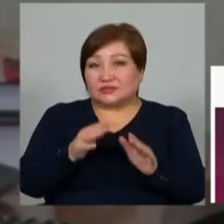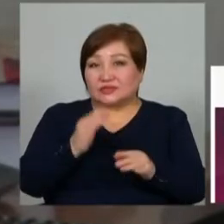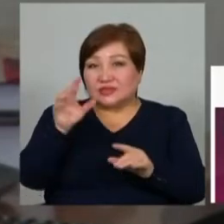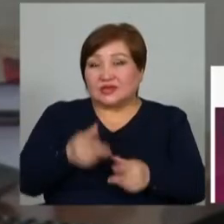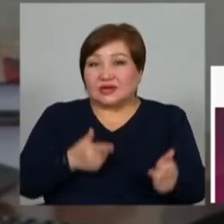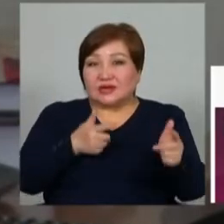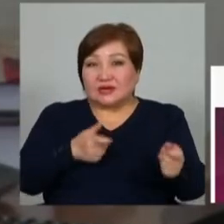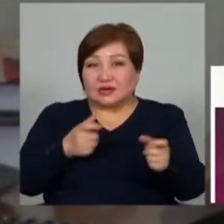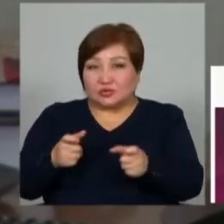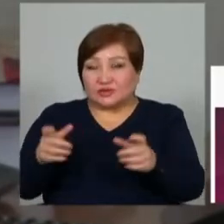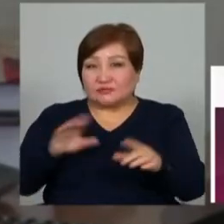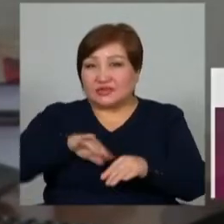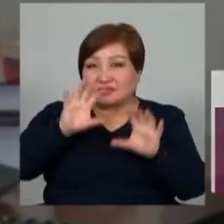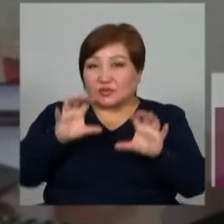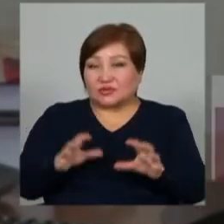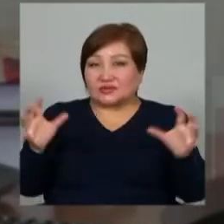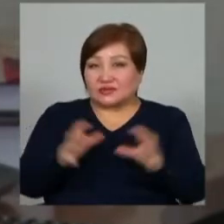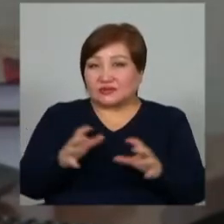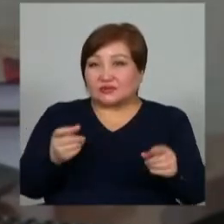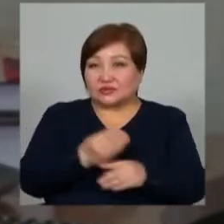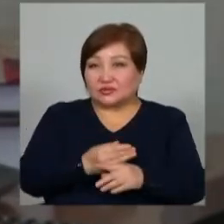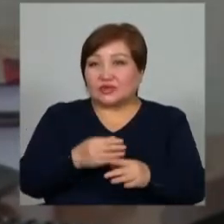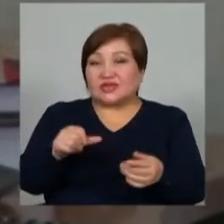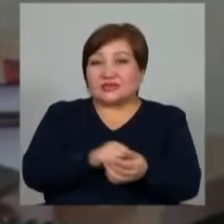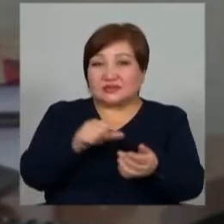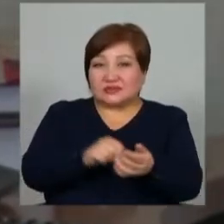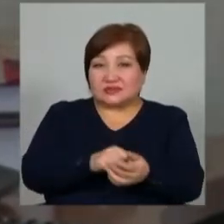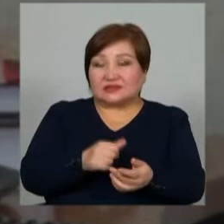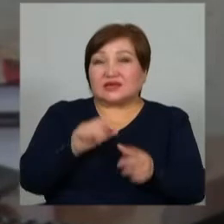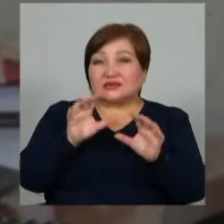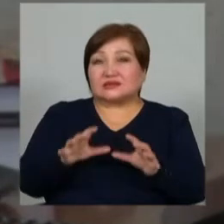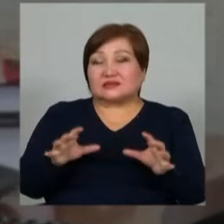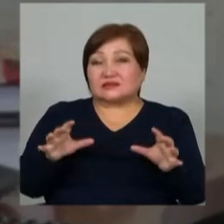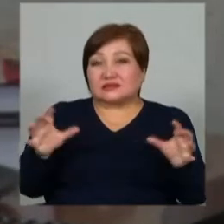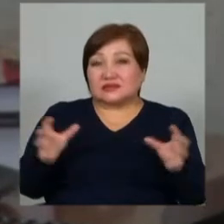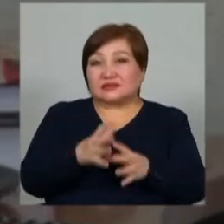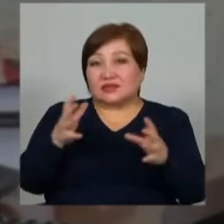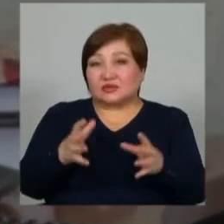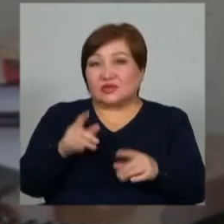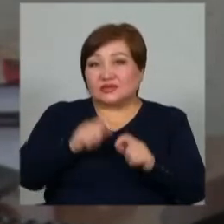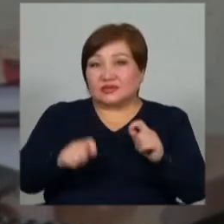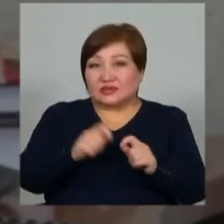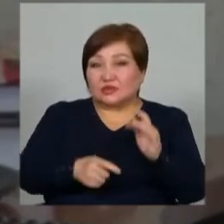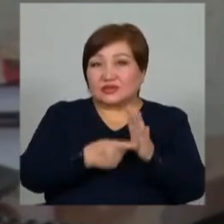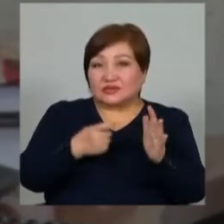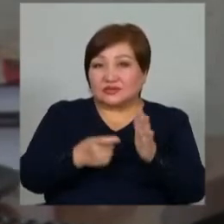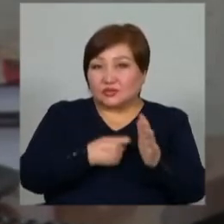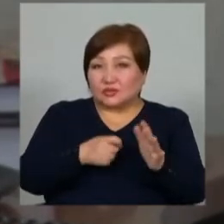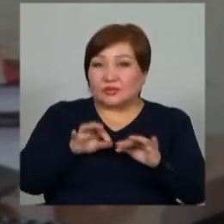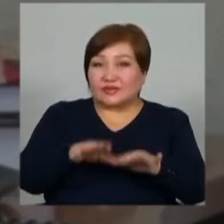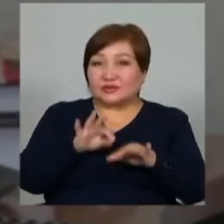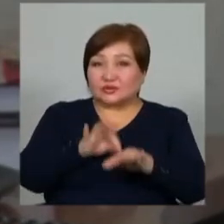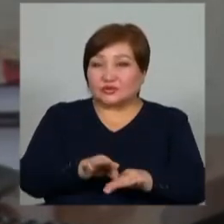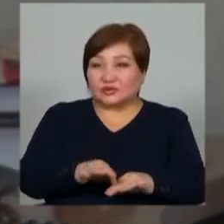алып жүру, 296 бабы есірткіні заңсыз сақтау қылмыстық істер қозғалып, тергеу тексеру амалдары жүргізілуде.